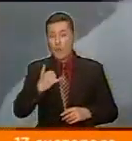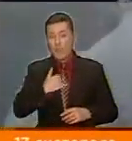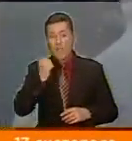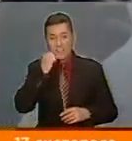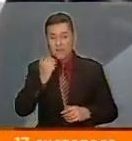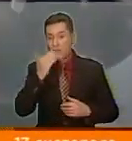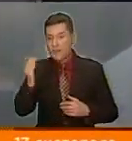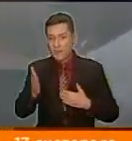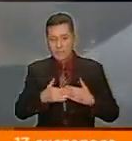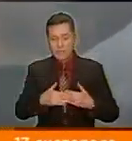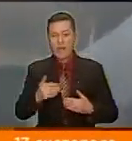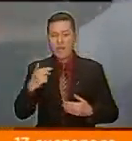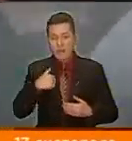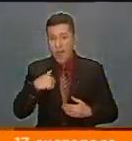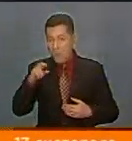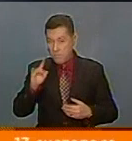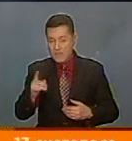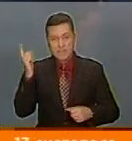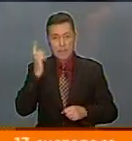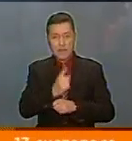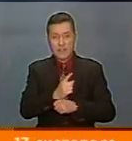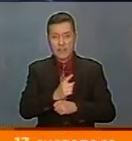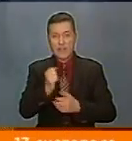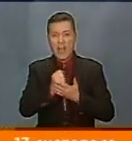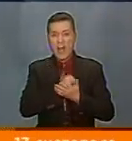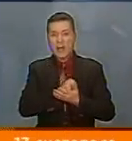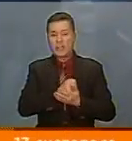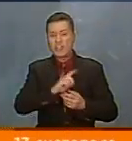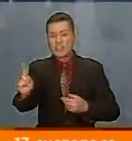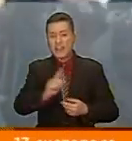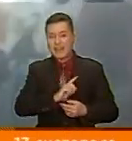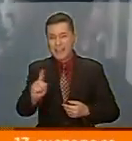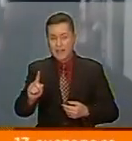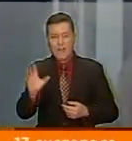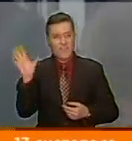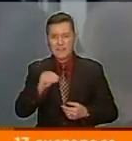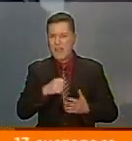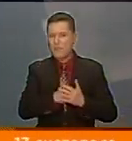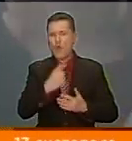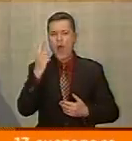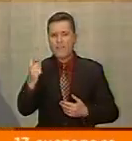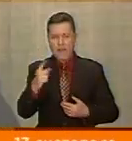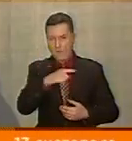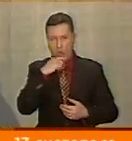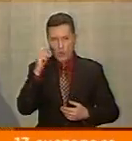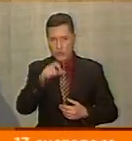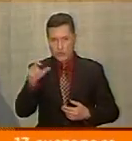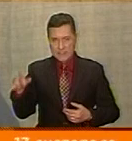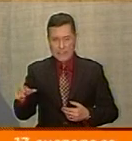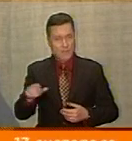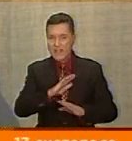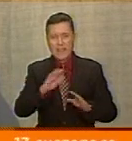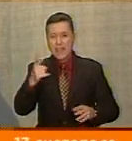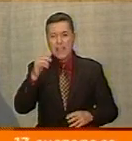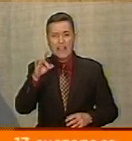сегодня запретил Шенген всем до одного русским не гиркину стрелкову мотороли